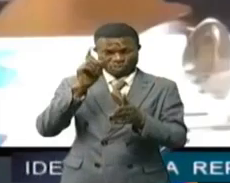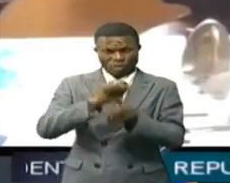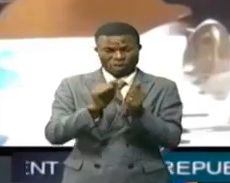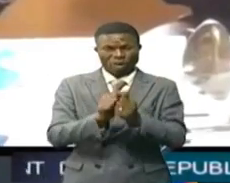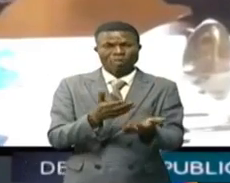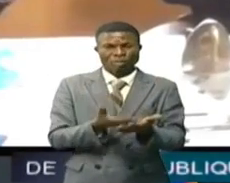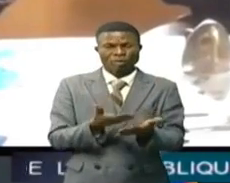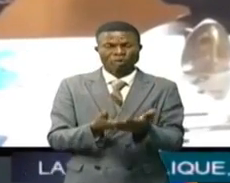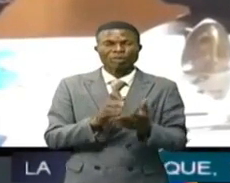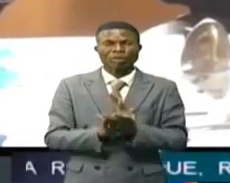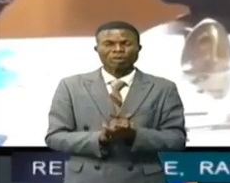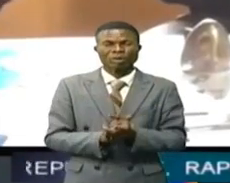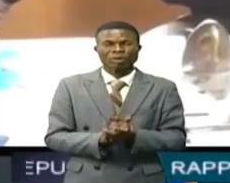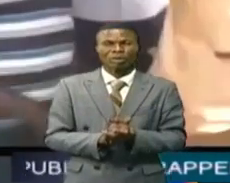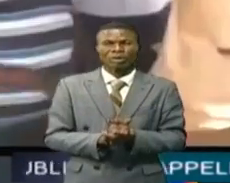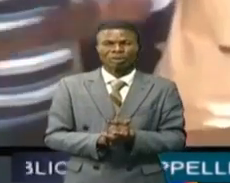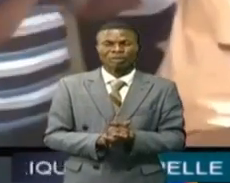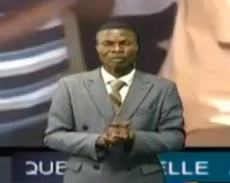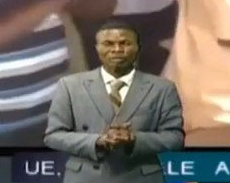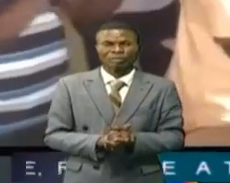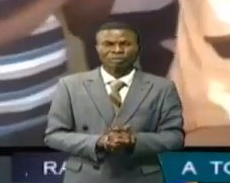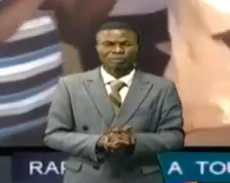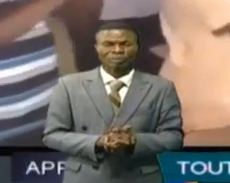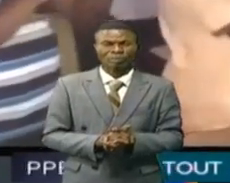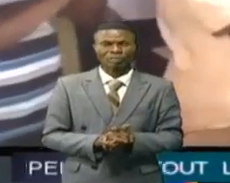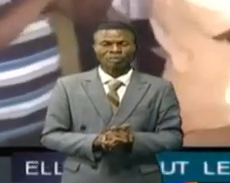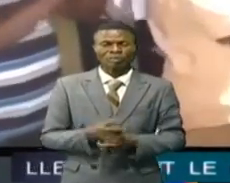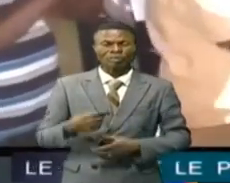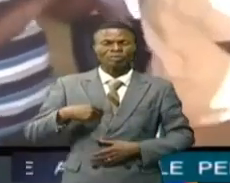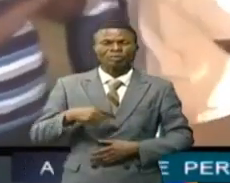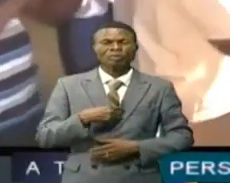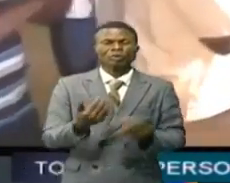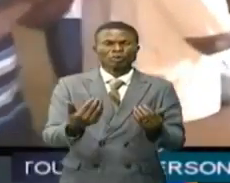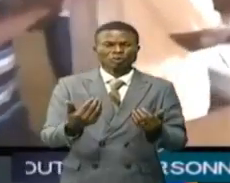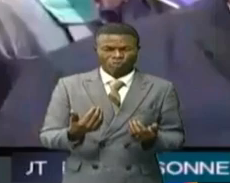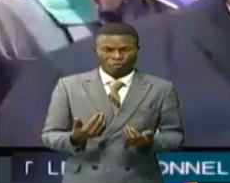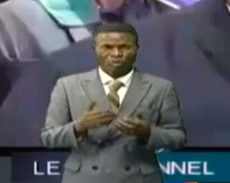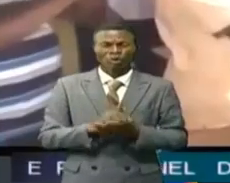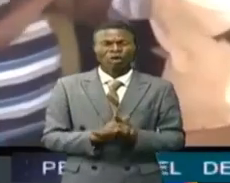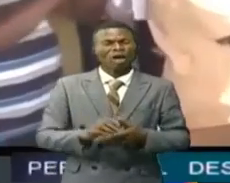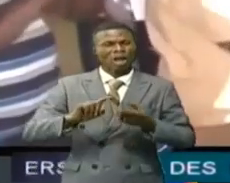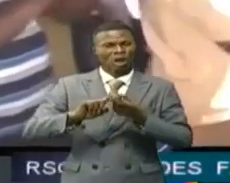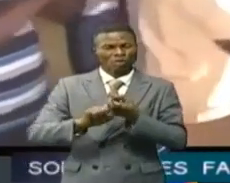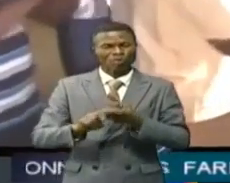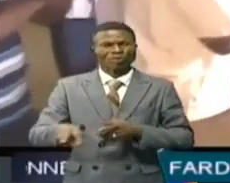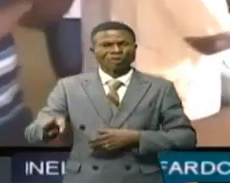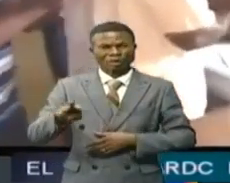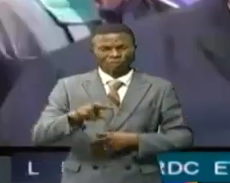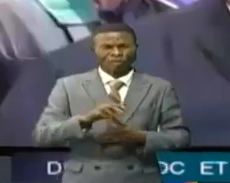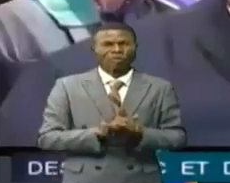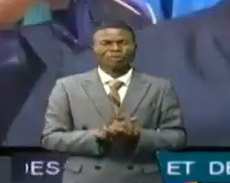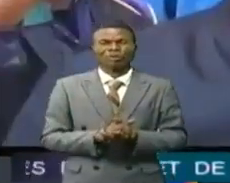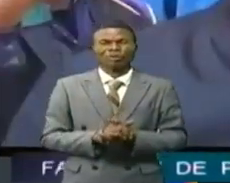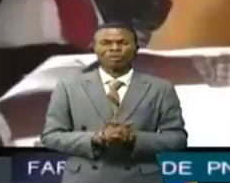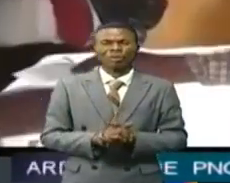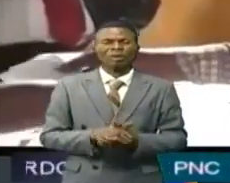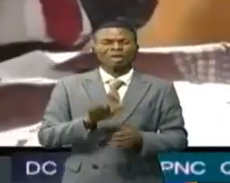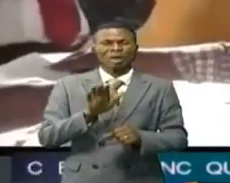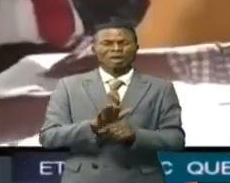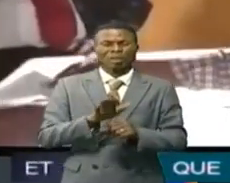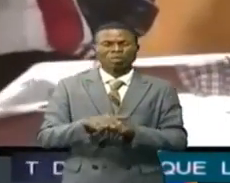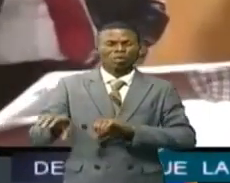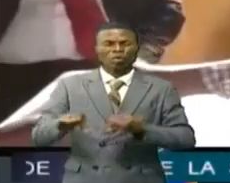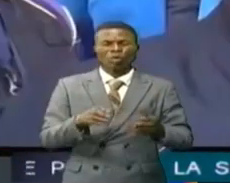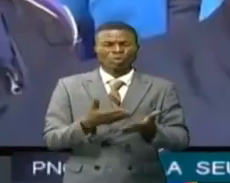secteur-là, c'est une action porteuse. Donc la population l'a acquis avec beaucoup de